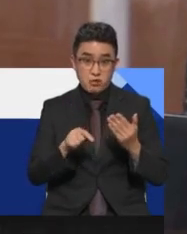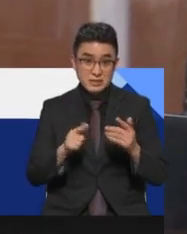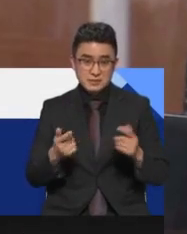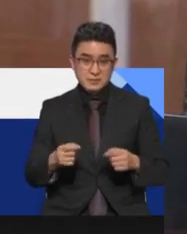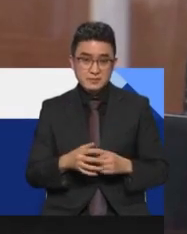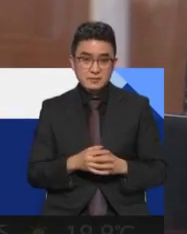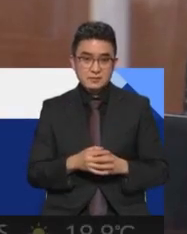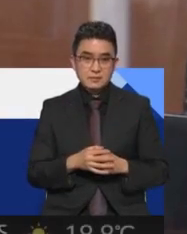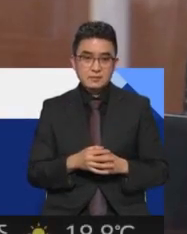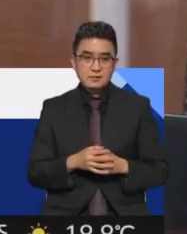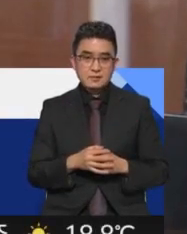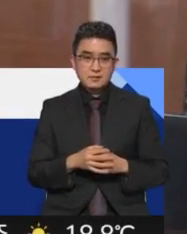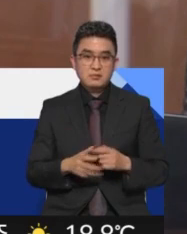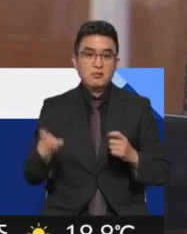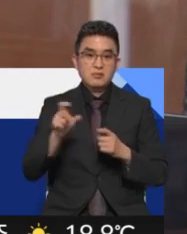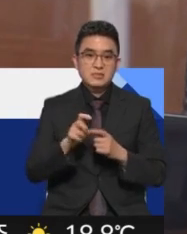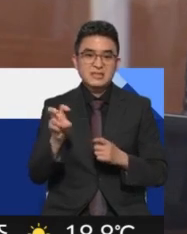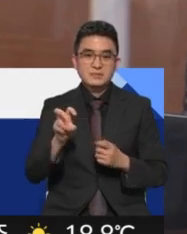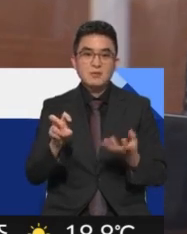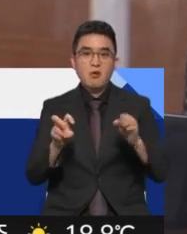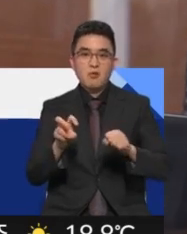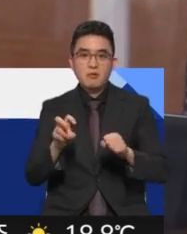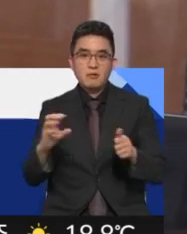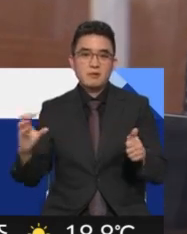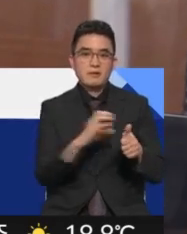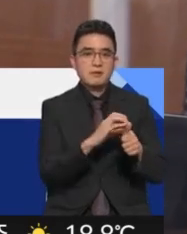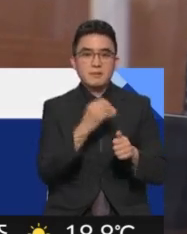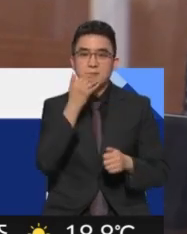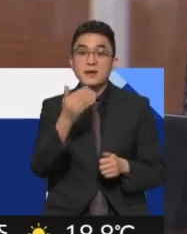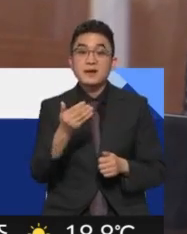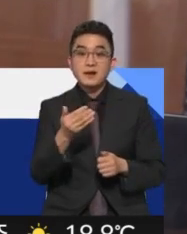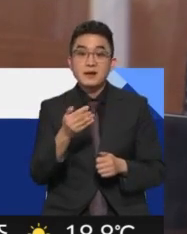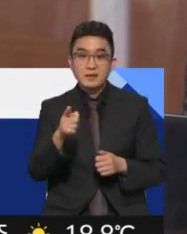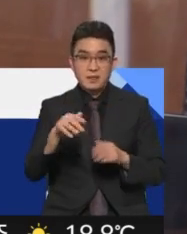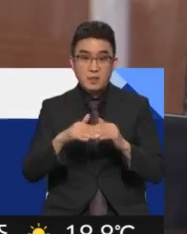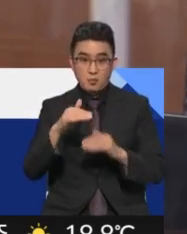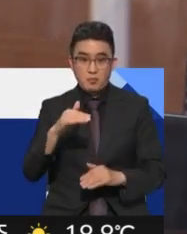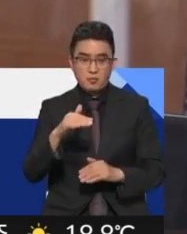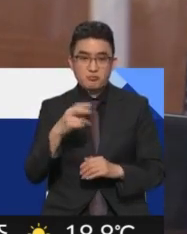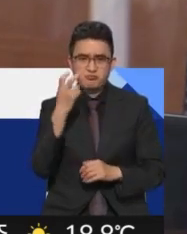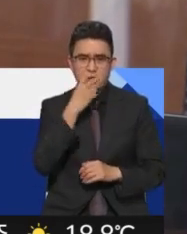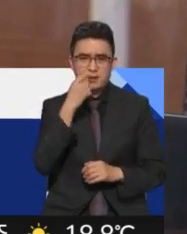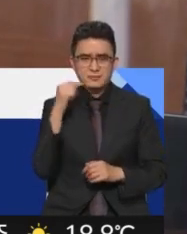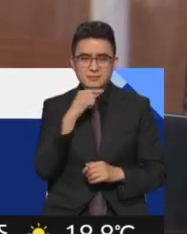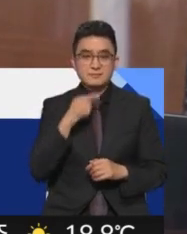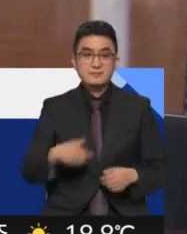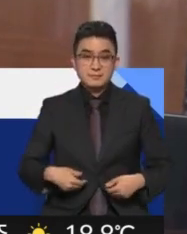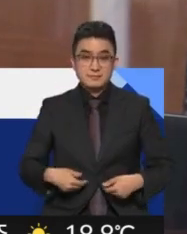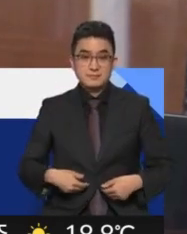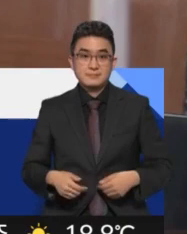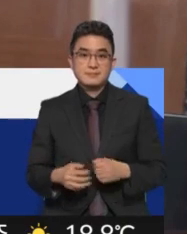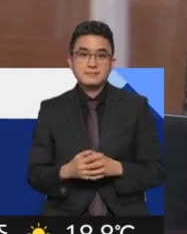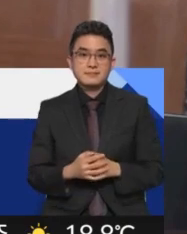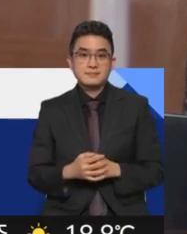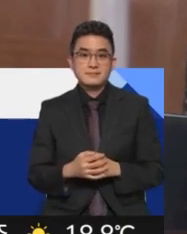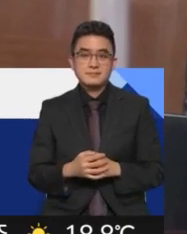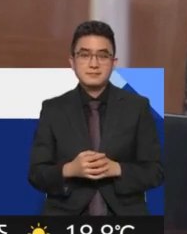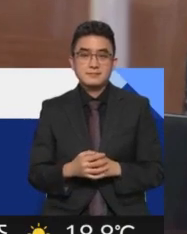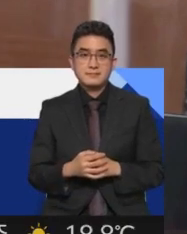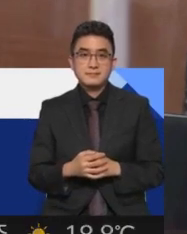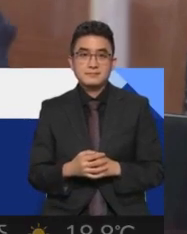8억이 아니라 20억 전체가 다 건너가 될 것이다라는 것입니다이 부분에 대한 수사도 철저하게 해주시길 바랍니다